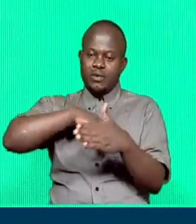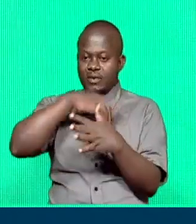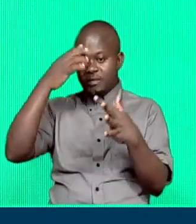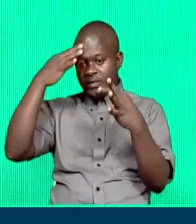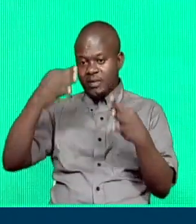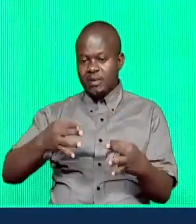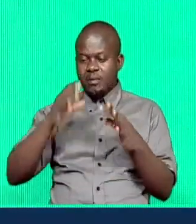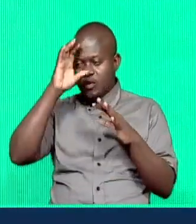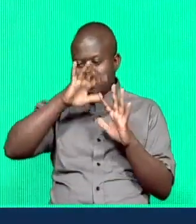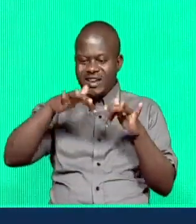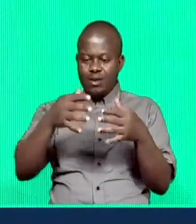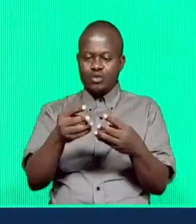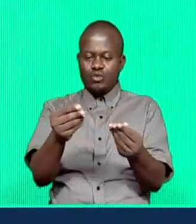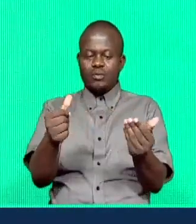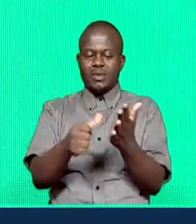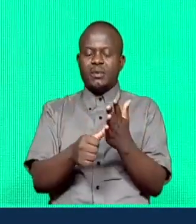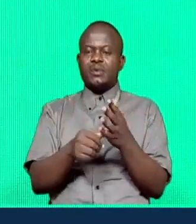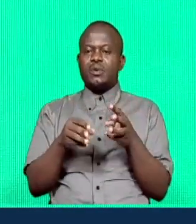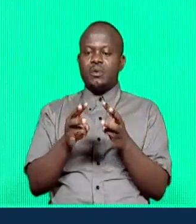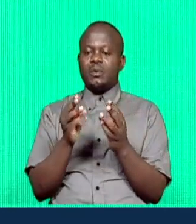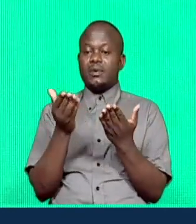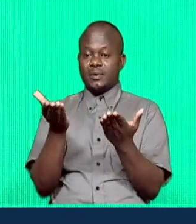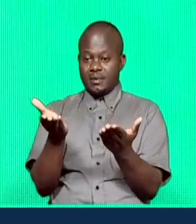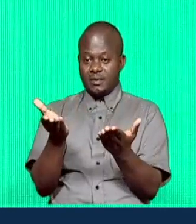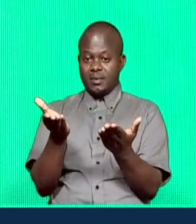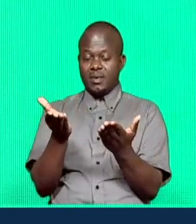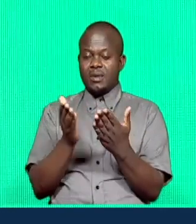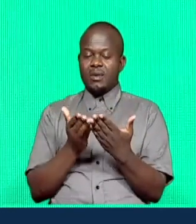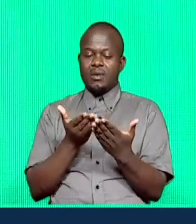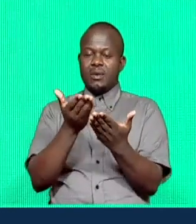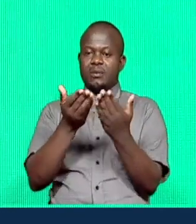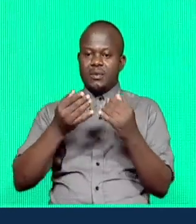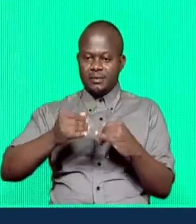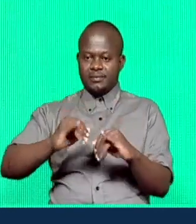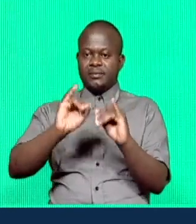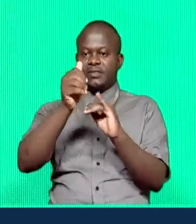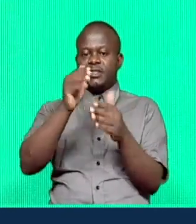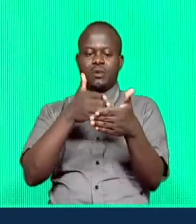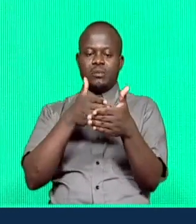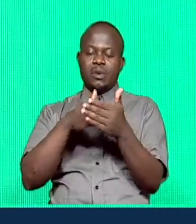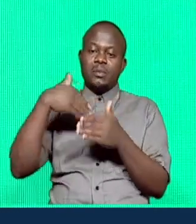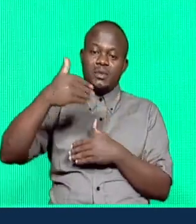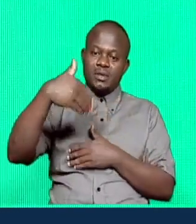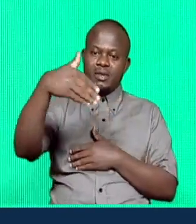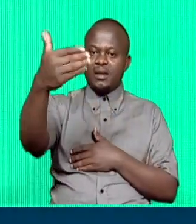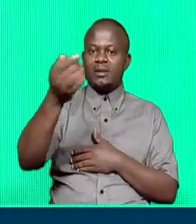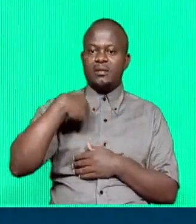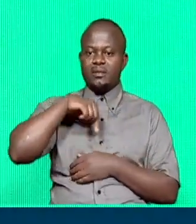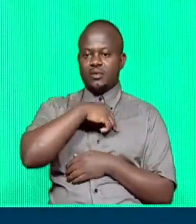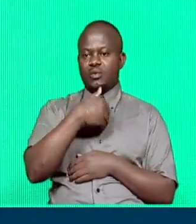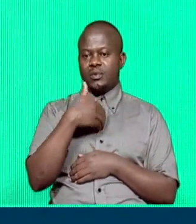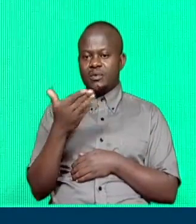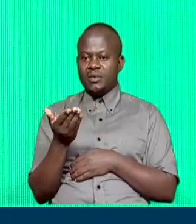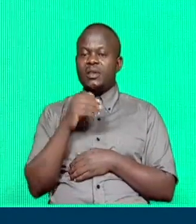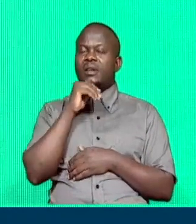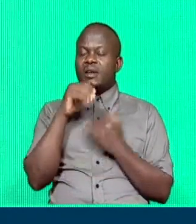ufatika kandi urambye w'ibibazo bihari. Gushyira ibitekerezo mu bikorwa niyo mbogamizi iteka dukunze guhura nayo. Nta